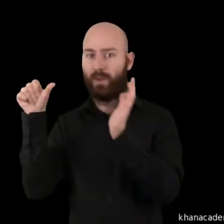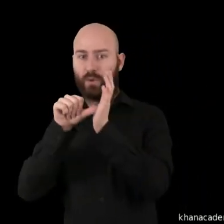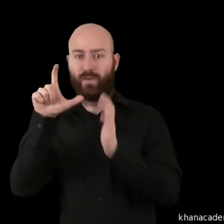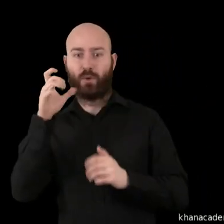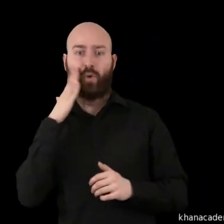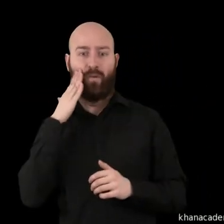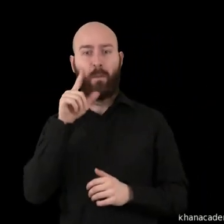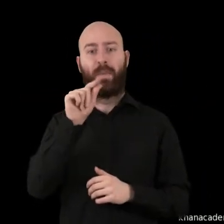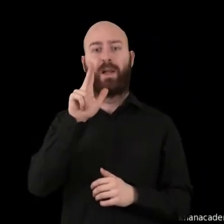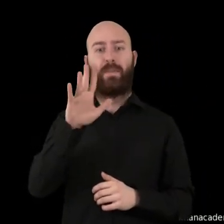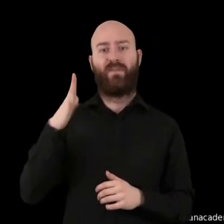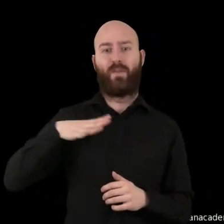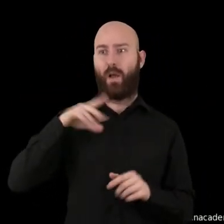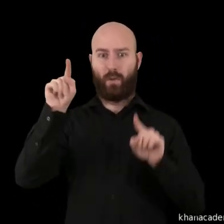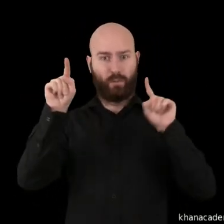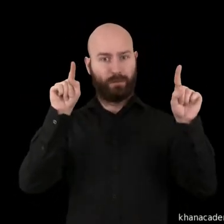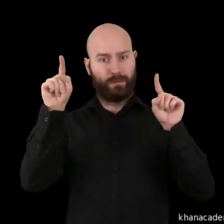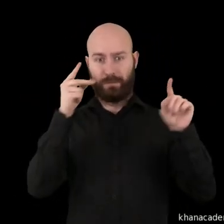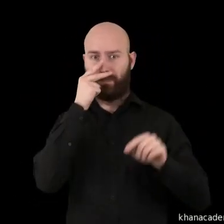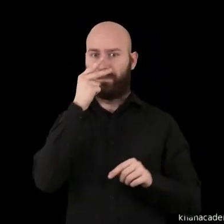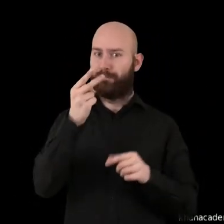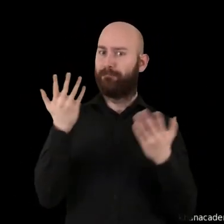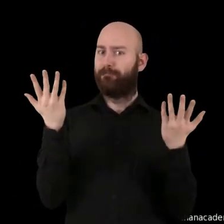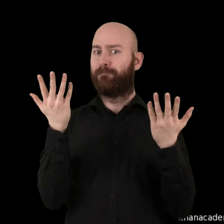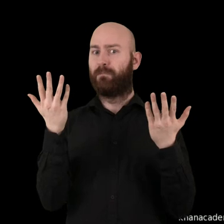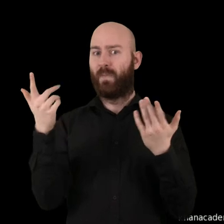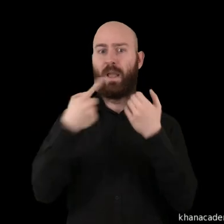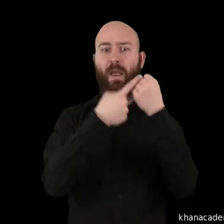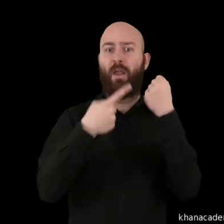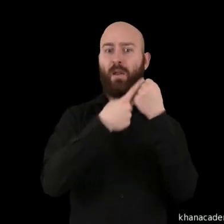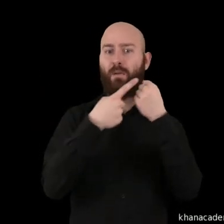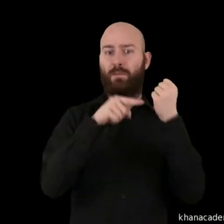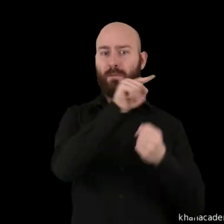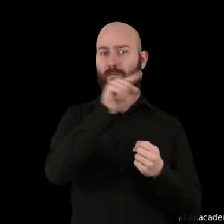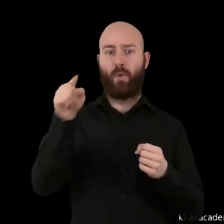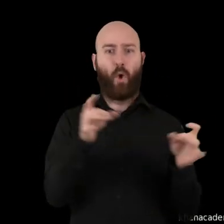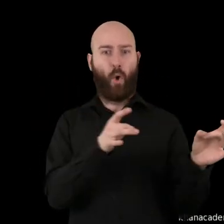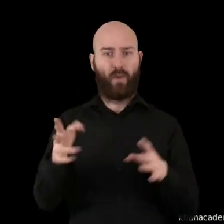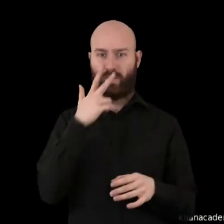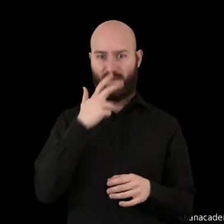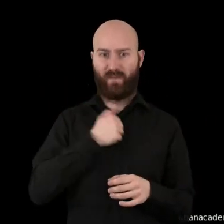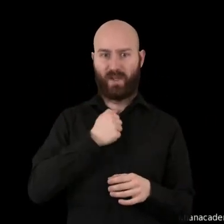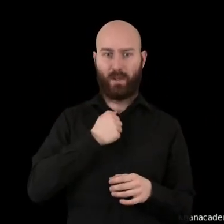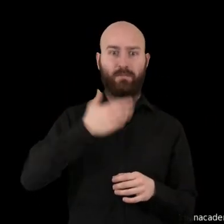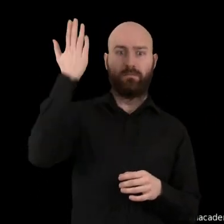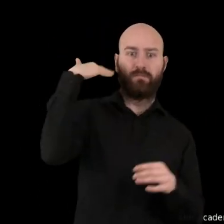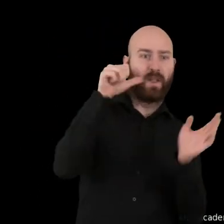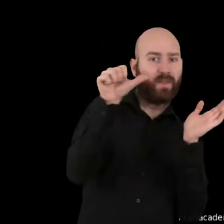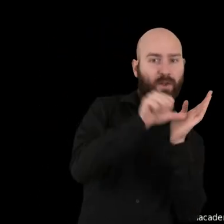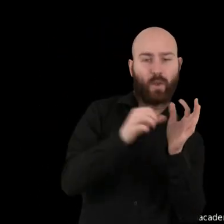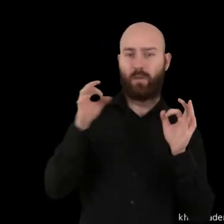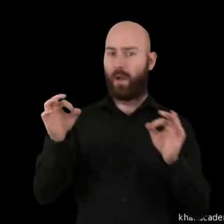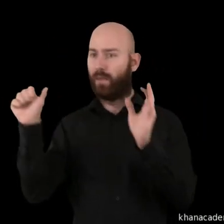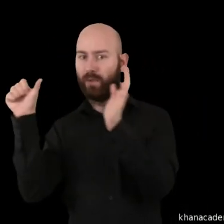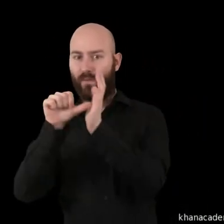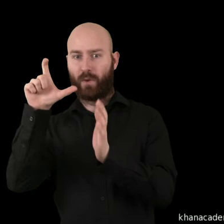tutaj. 1000 dolarów, a tu 1200. Daje to pewne pojęcie. Spójrzmy na liczby. Od razu widać, że